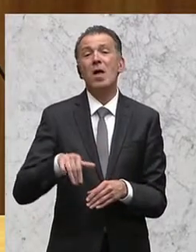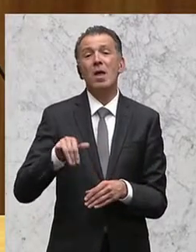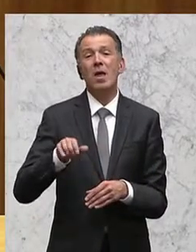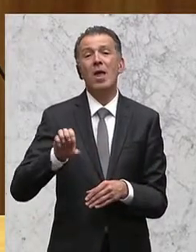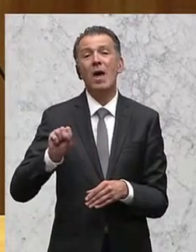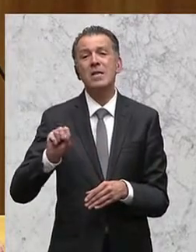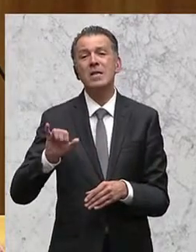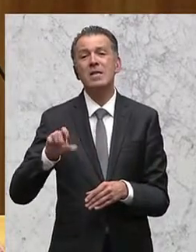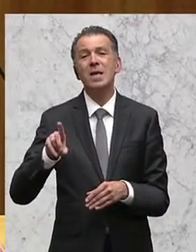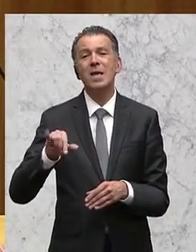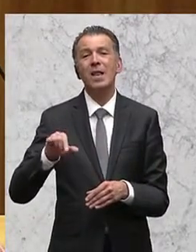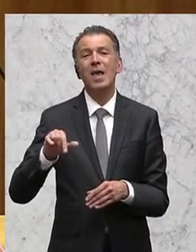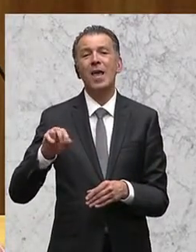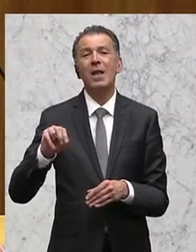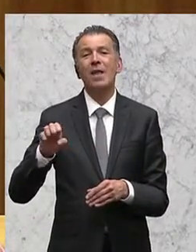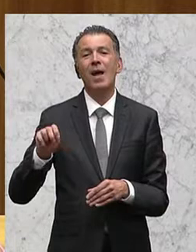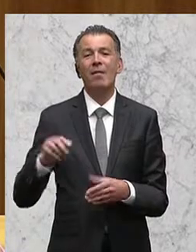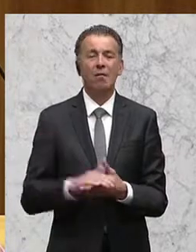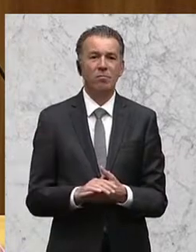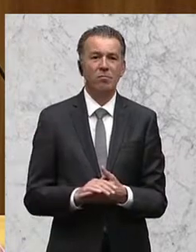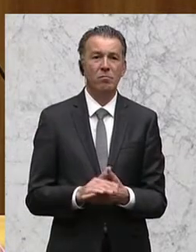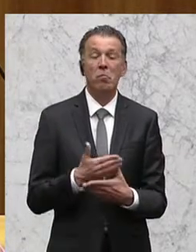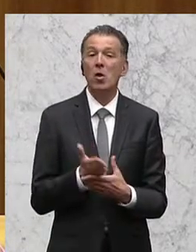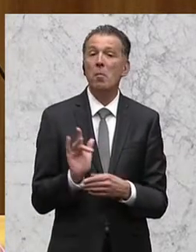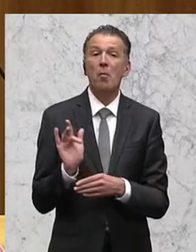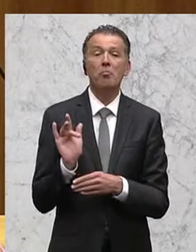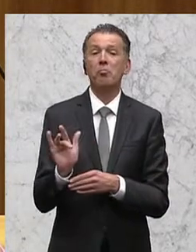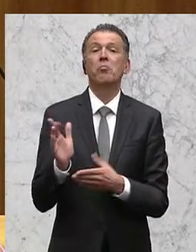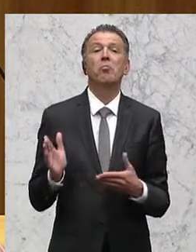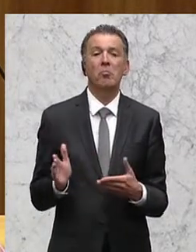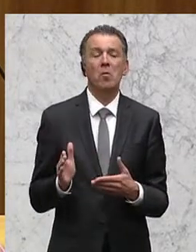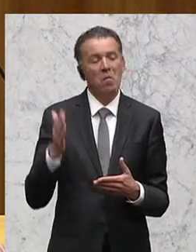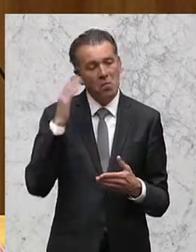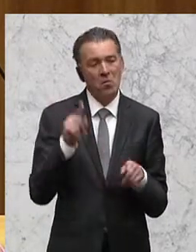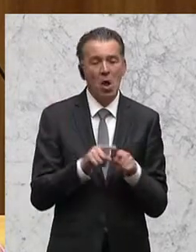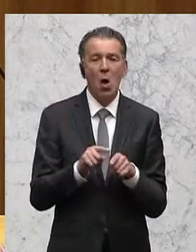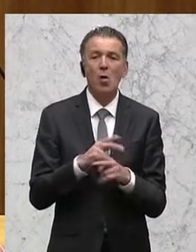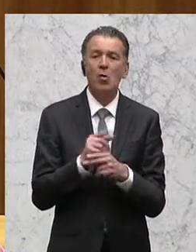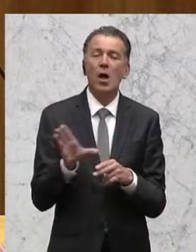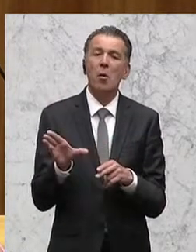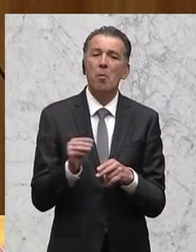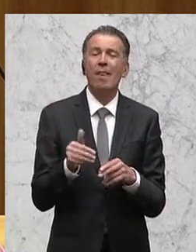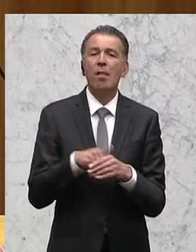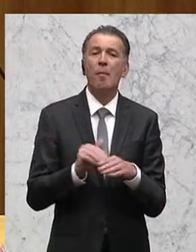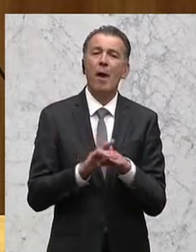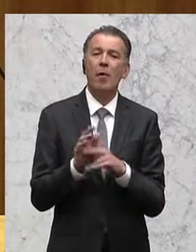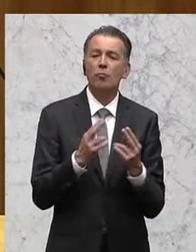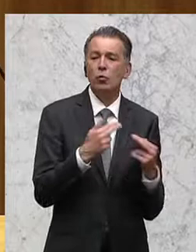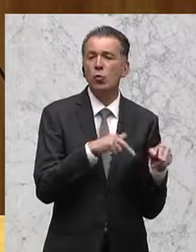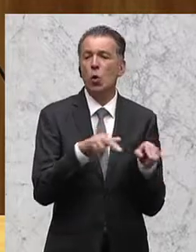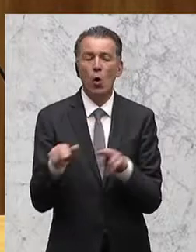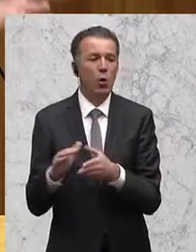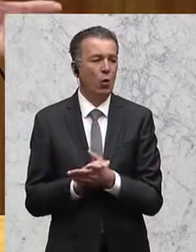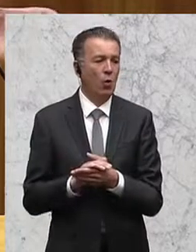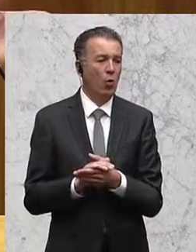dagegen aber sie wissen auch dass österreich beim resettlement programm teilnimmt und dass diese menschen dort vom urin hcr ausgewählt werden